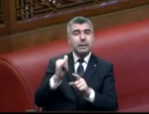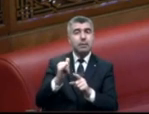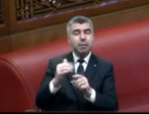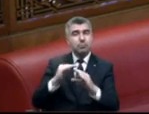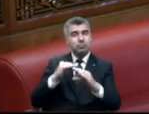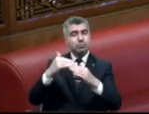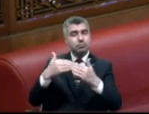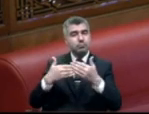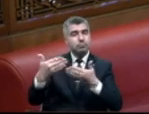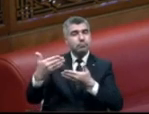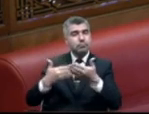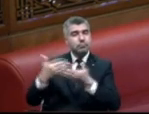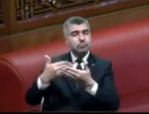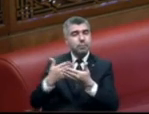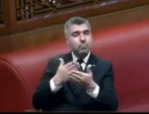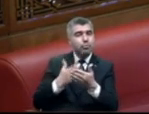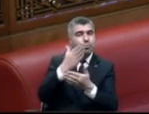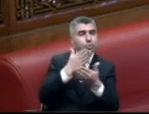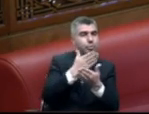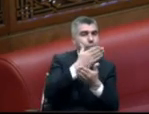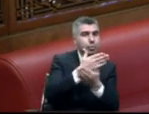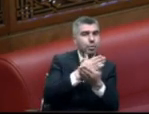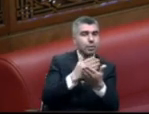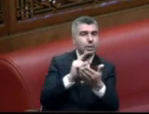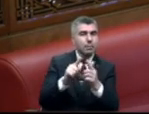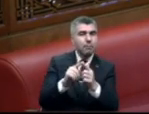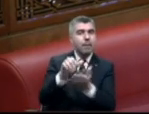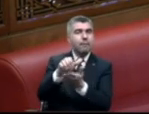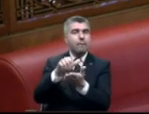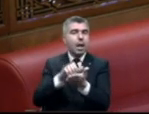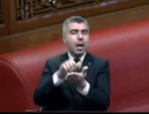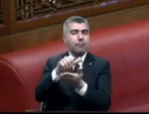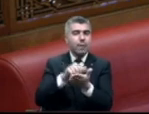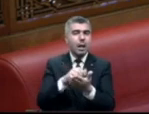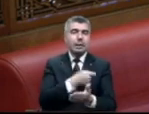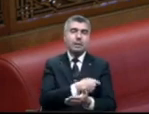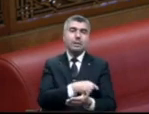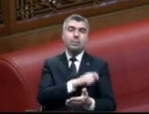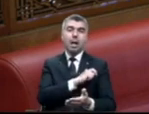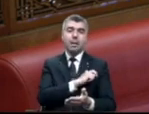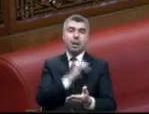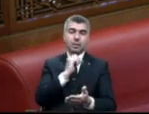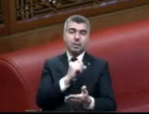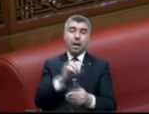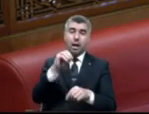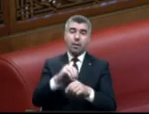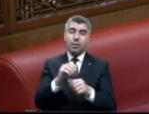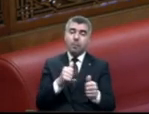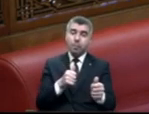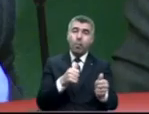مع المشغلين وتنظيم زيارات ميدانية لبعض الضيعات الفلاحية بالأقاليم الإسبانية المعنية مواكبة